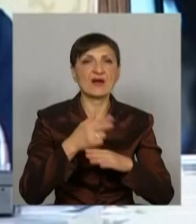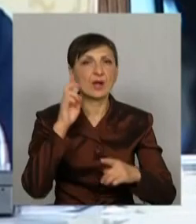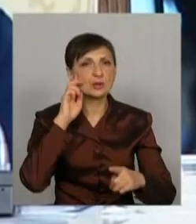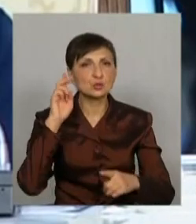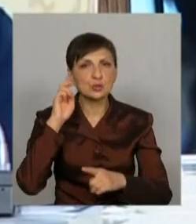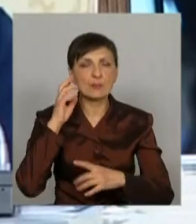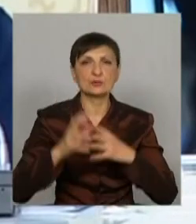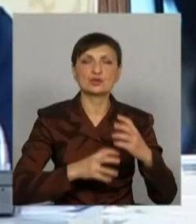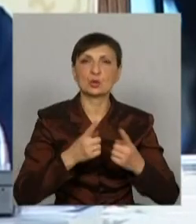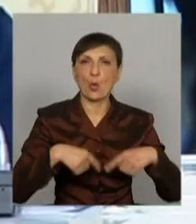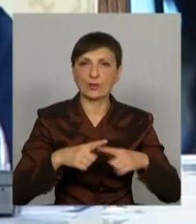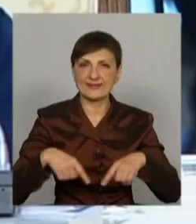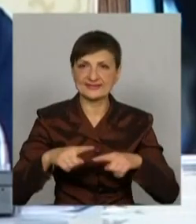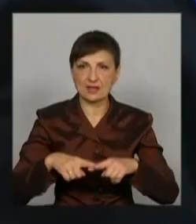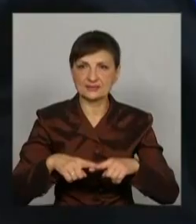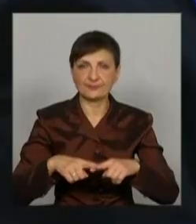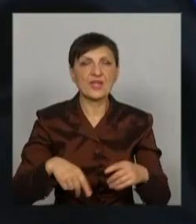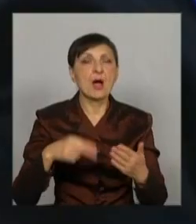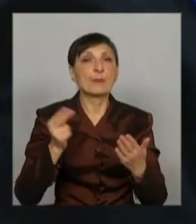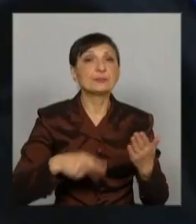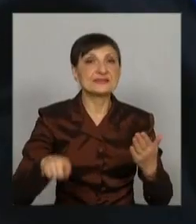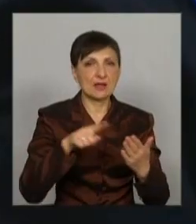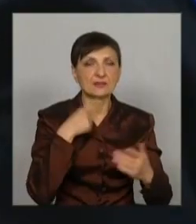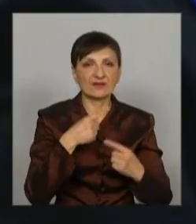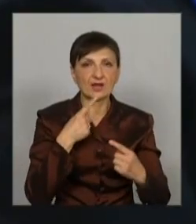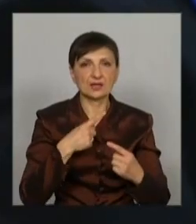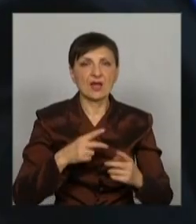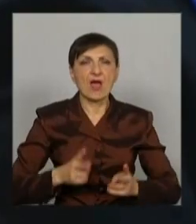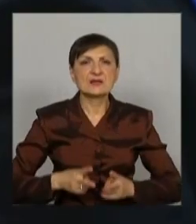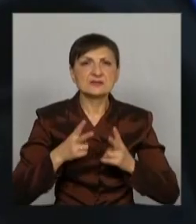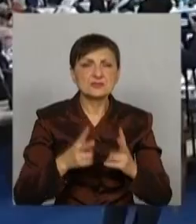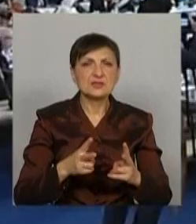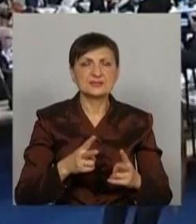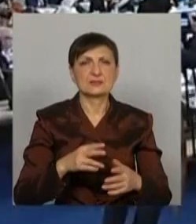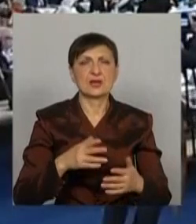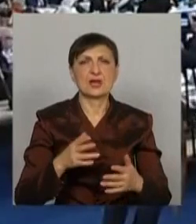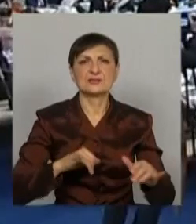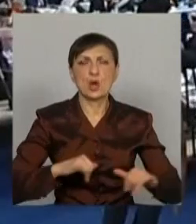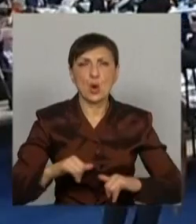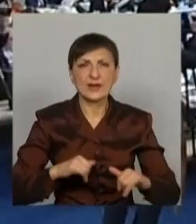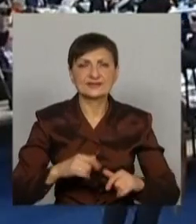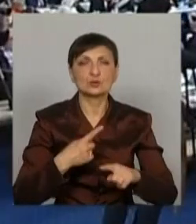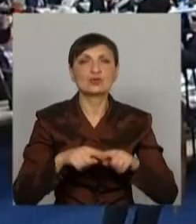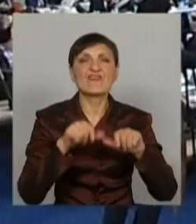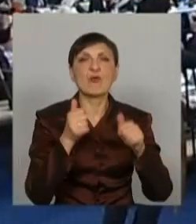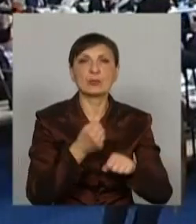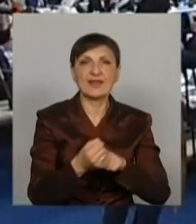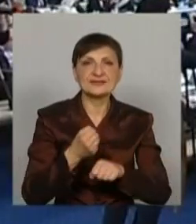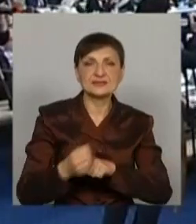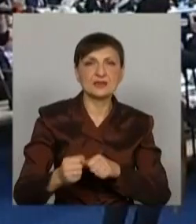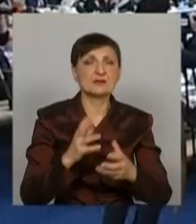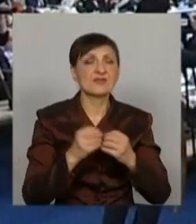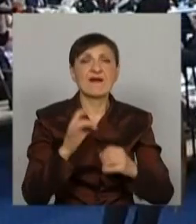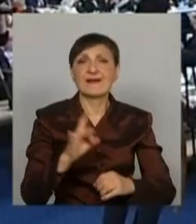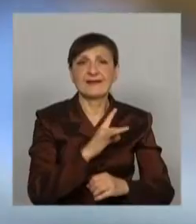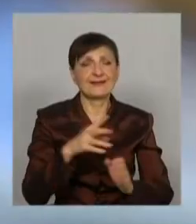и международных организаций подписанты отметили что экстремизм радикализм терроризма и другие формы насилия не имеет ничего общего с